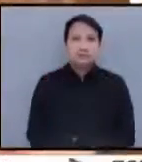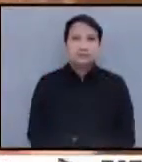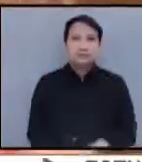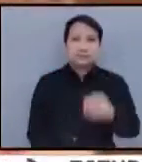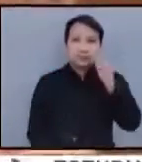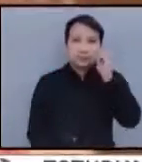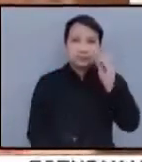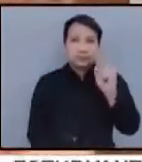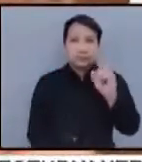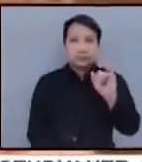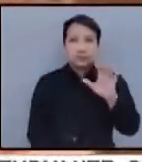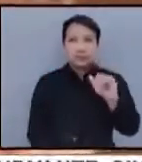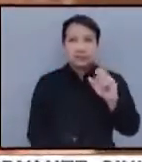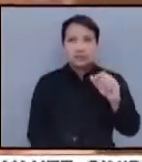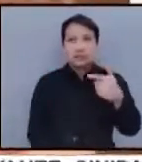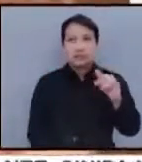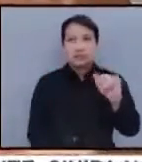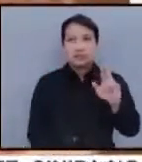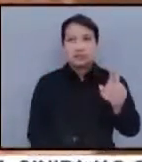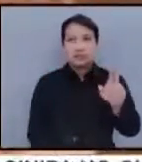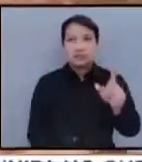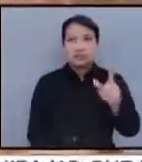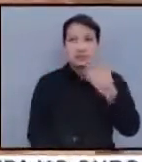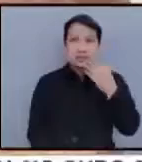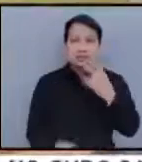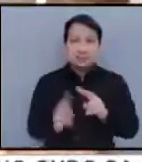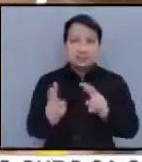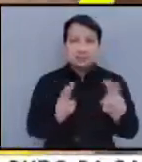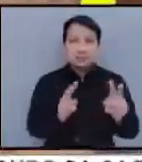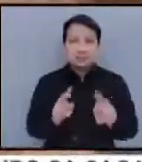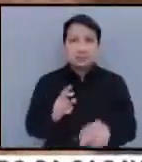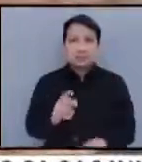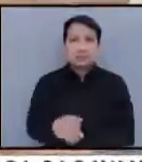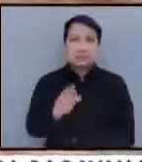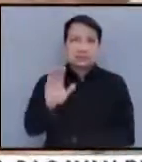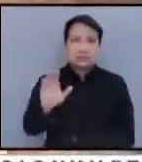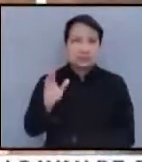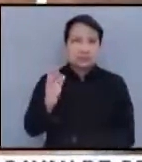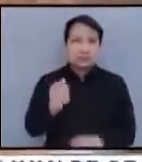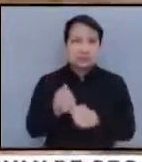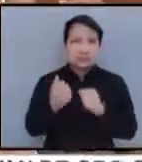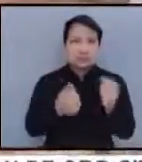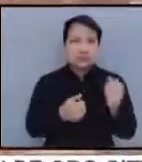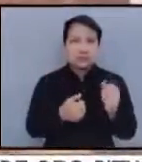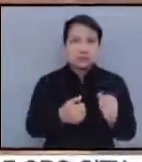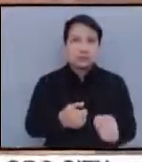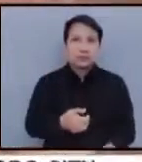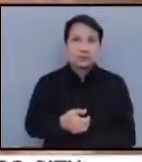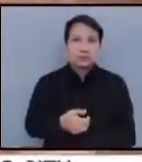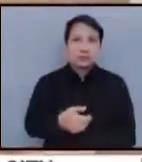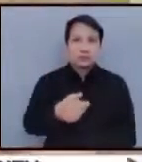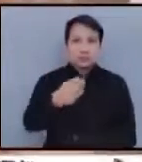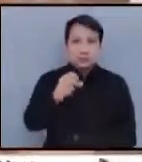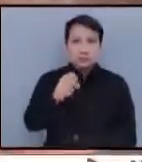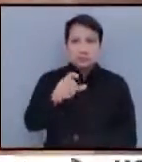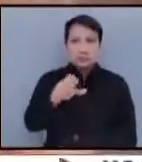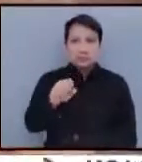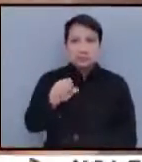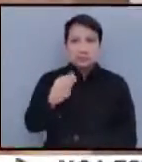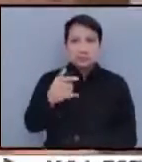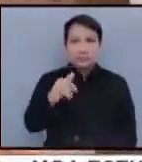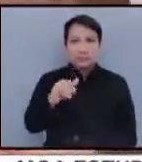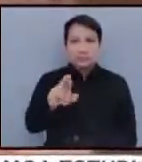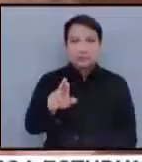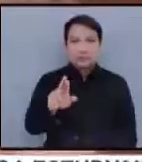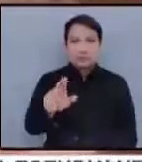Kung trip mo naman ay good vibes TikTok content, then you should follow Mima Sasa Girl. Be, umiiyak ka ba,